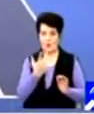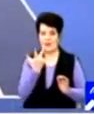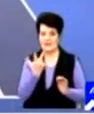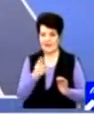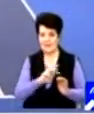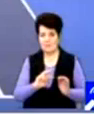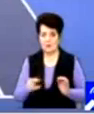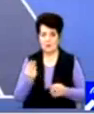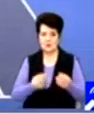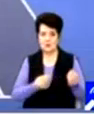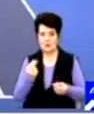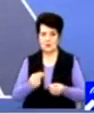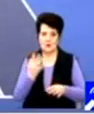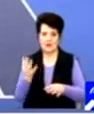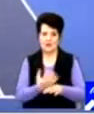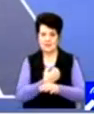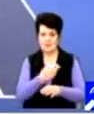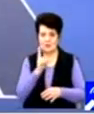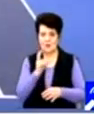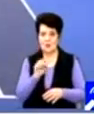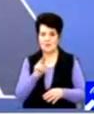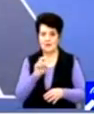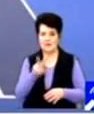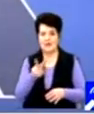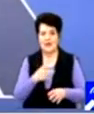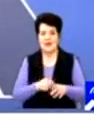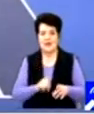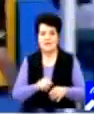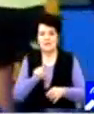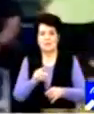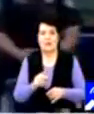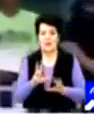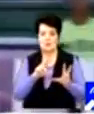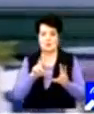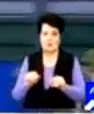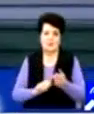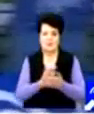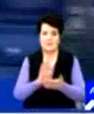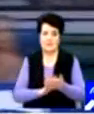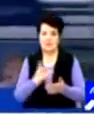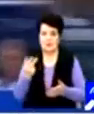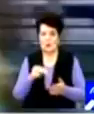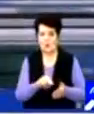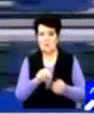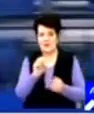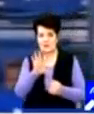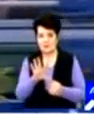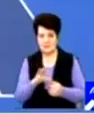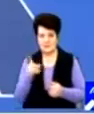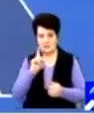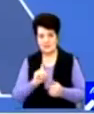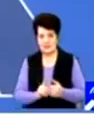joc. Albot l-a învins pe Copil în al doilea meci consecutiv după succesul înregistrat în 2015 în